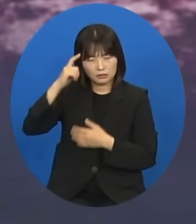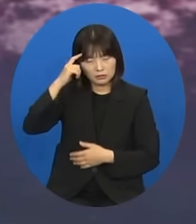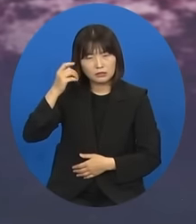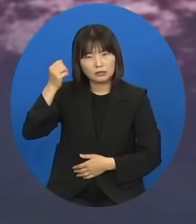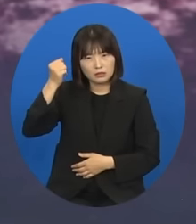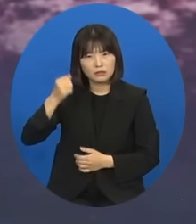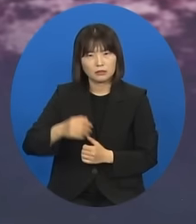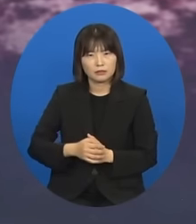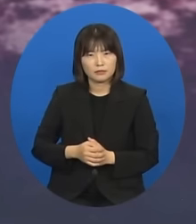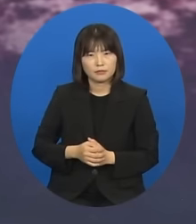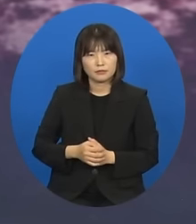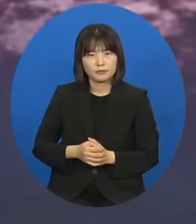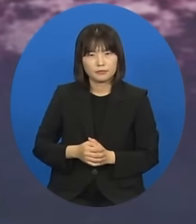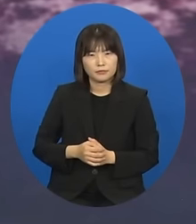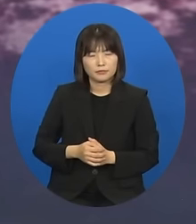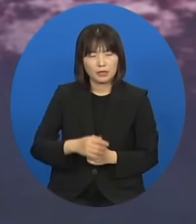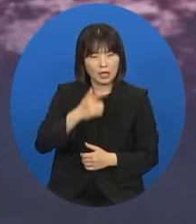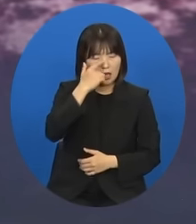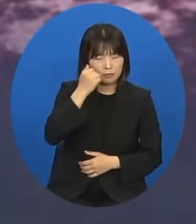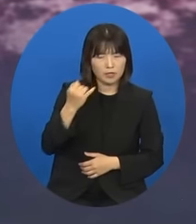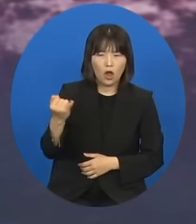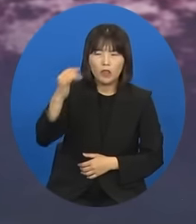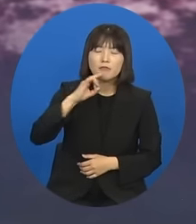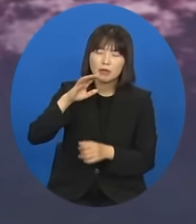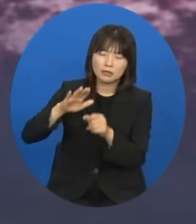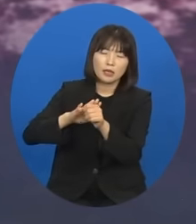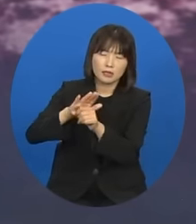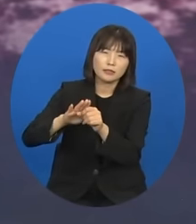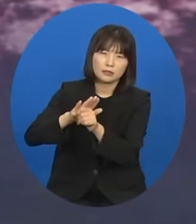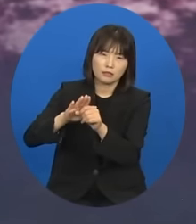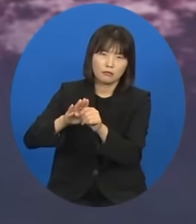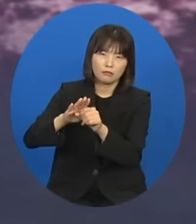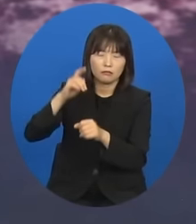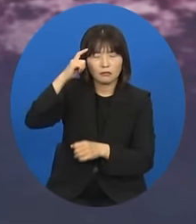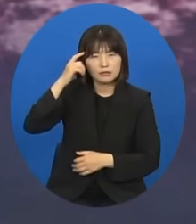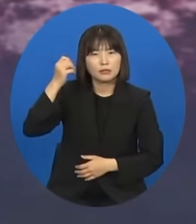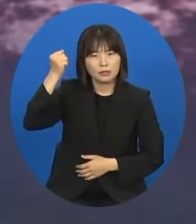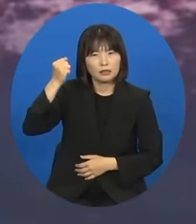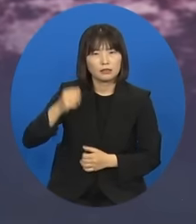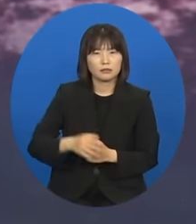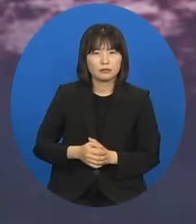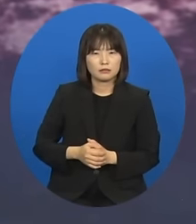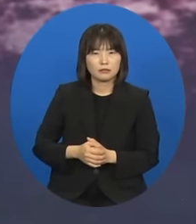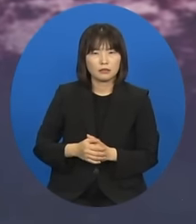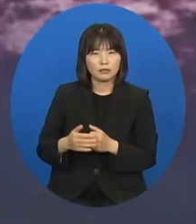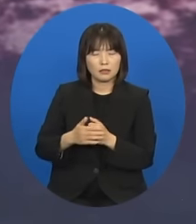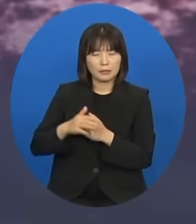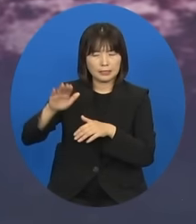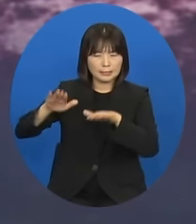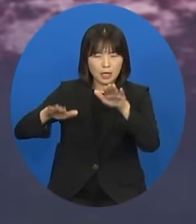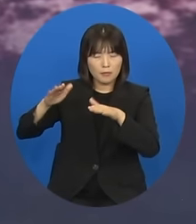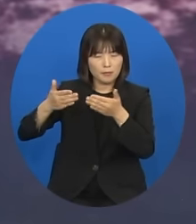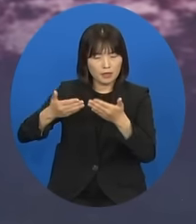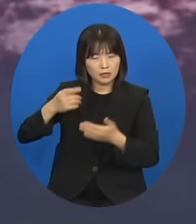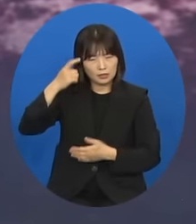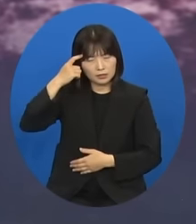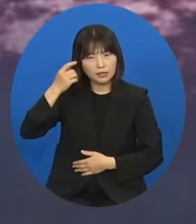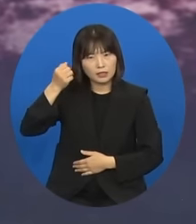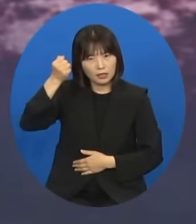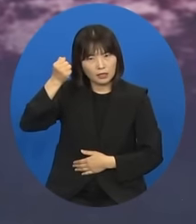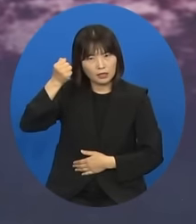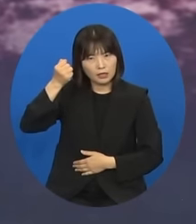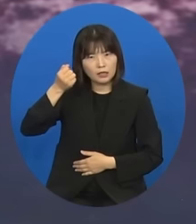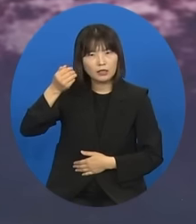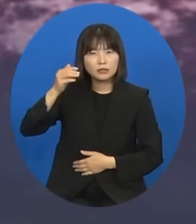않은 것은 편해 한 거야 물론 각 사람이 느낌이 있기 때문에 차별이라고 느낄 수도 있습니다 근데 여러분 어느